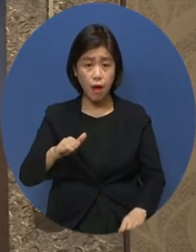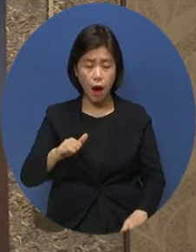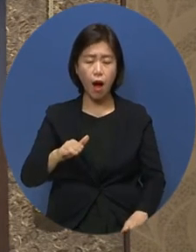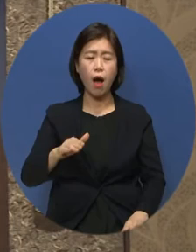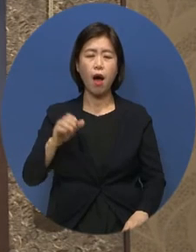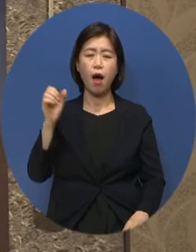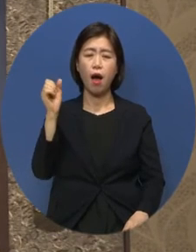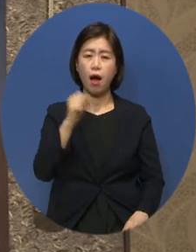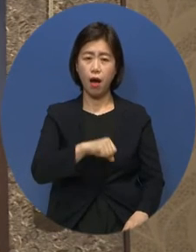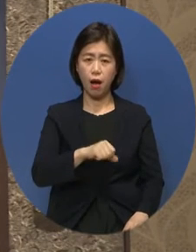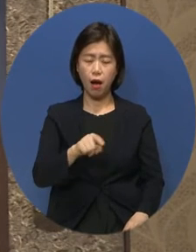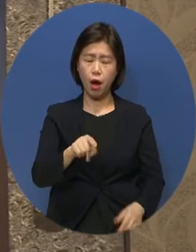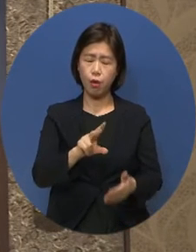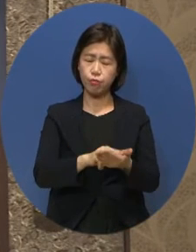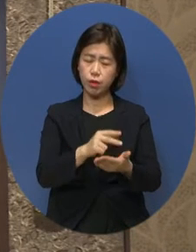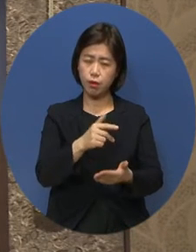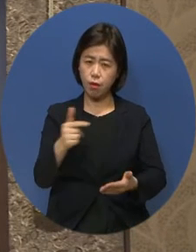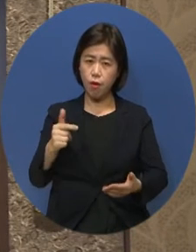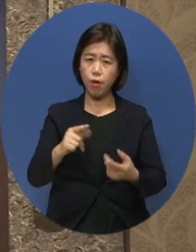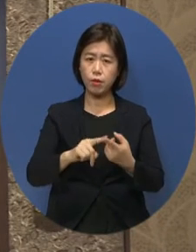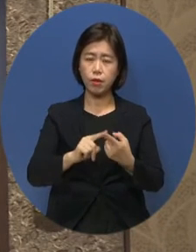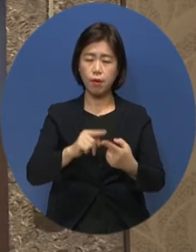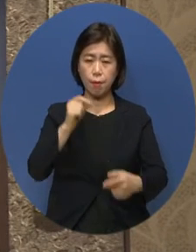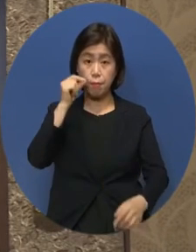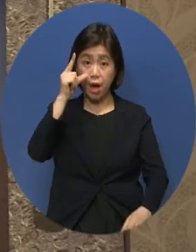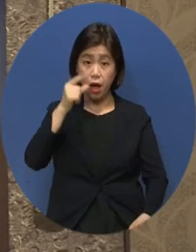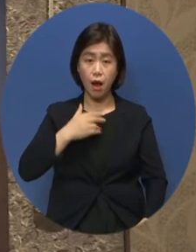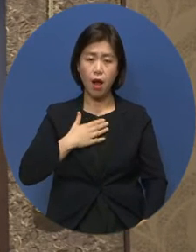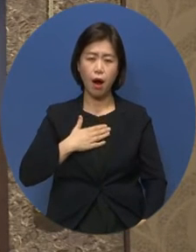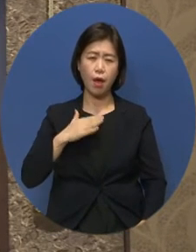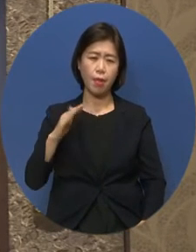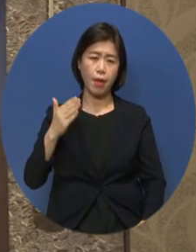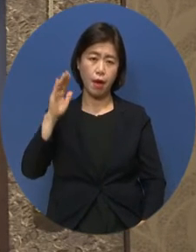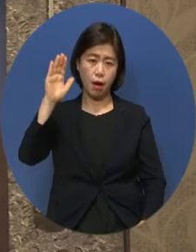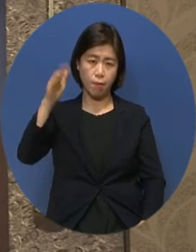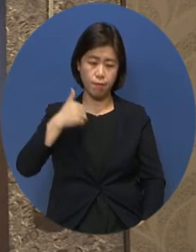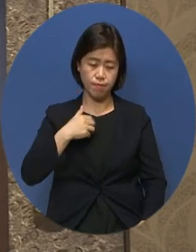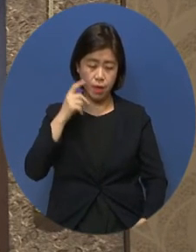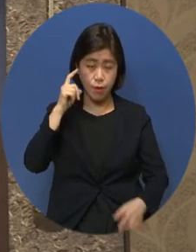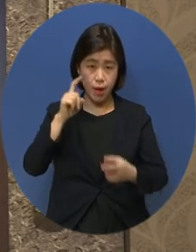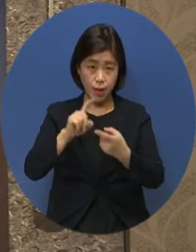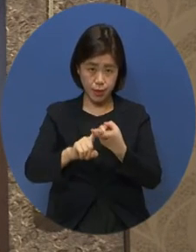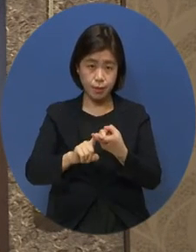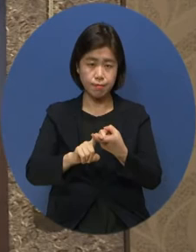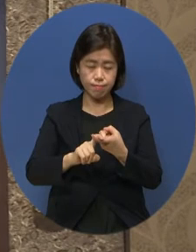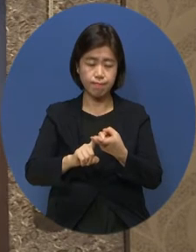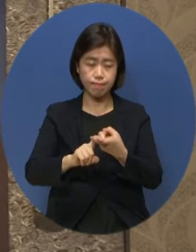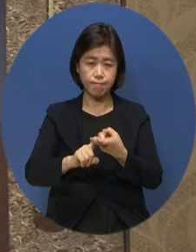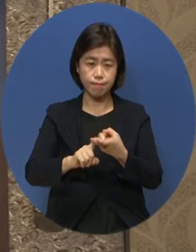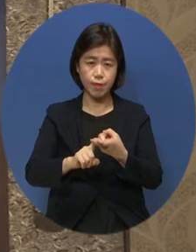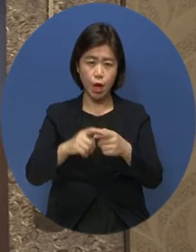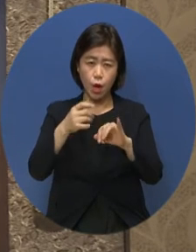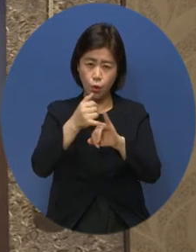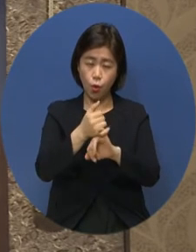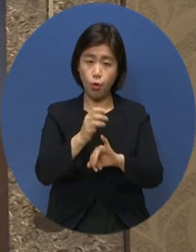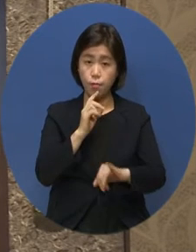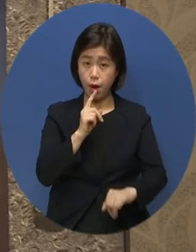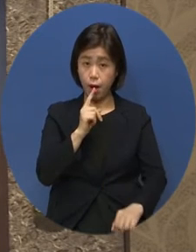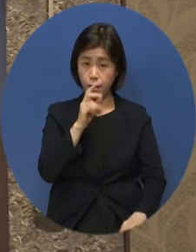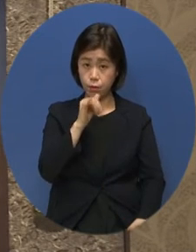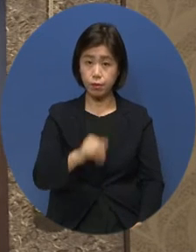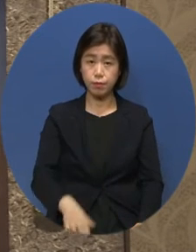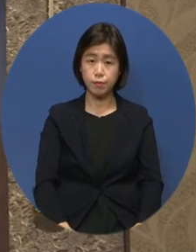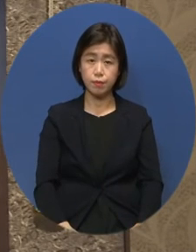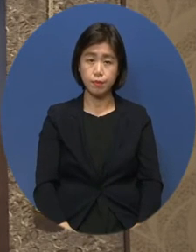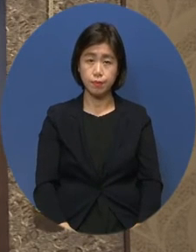깨달았다 뭐 나도 인권 문제 좀 더 첫 거처로 관심 가져야 되겠다 영등포 장애 묵상한 예산안 심의 너무 단 아